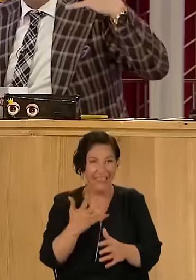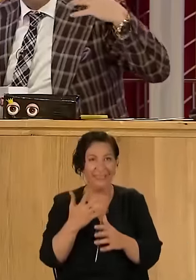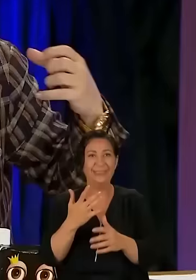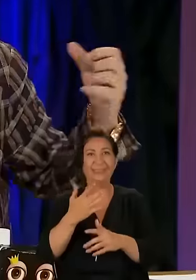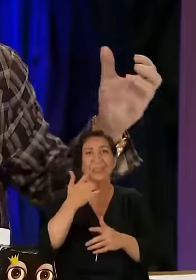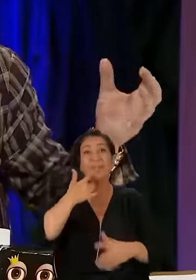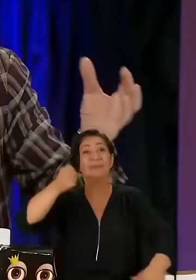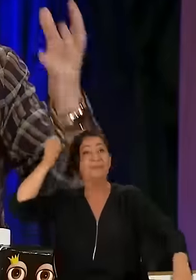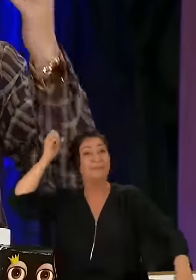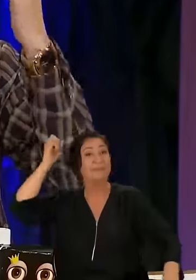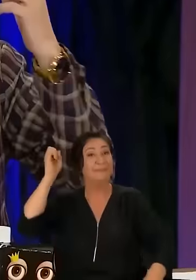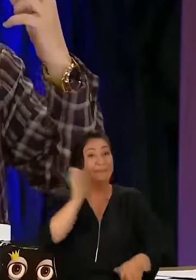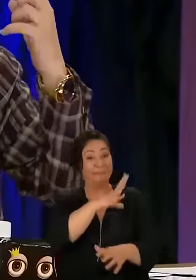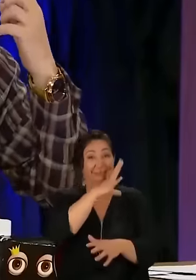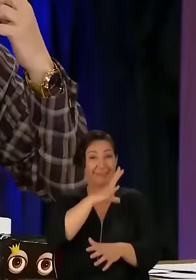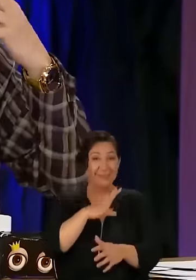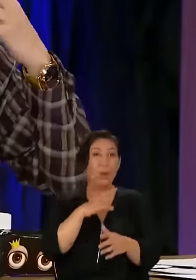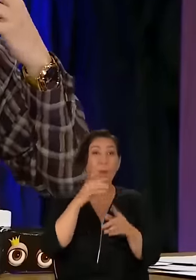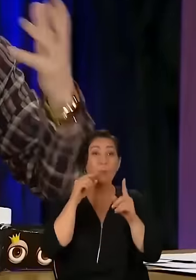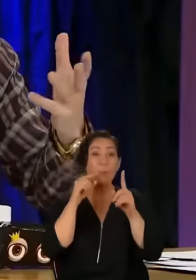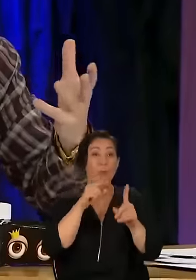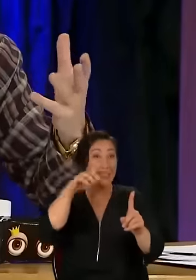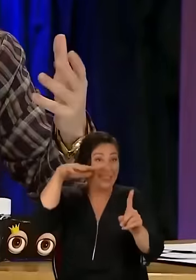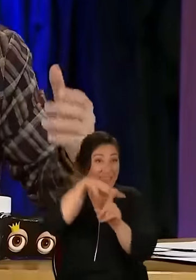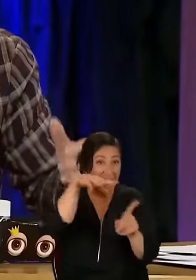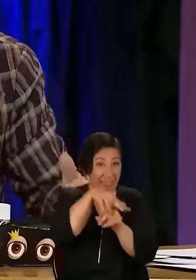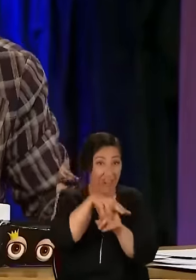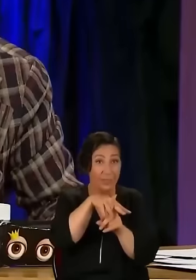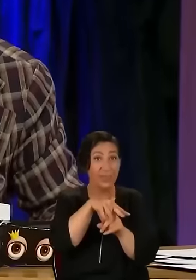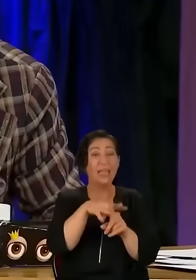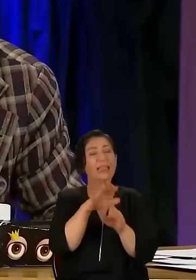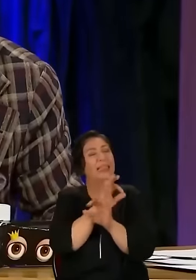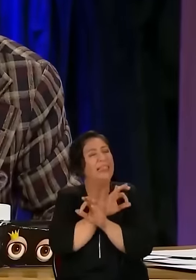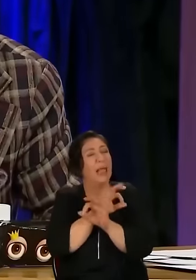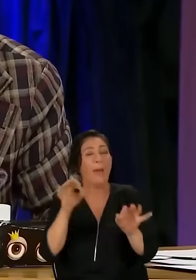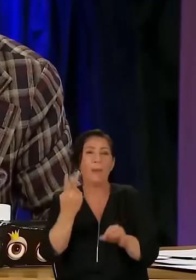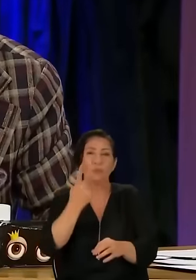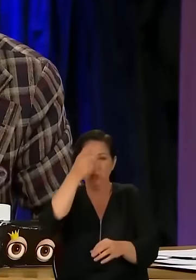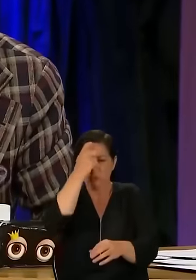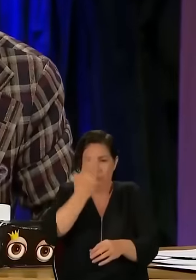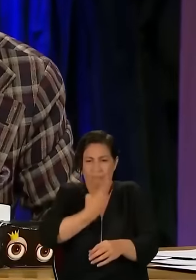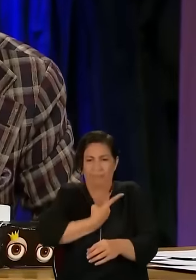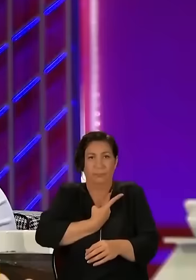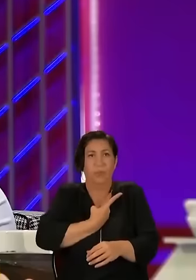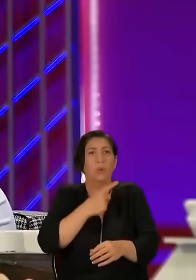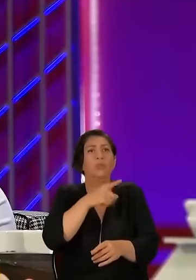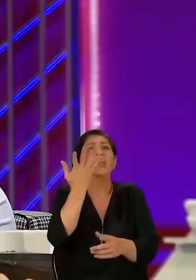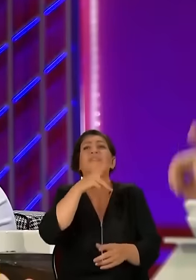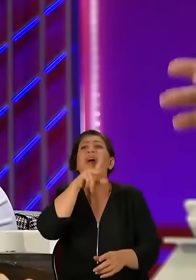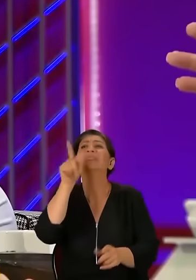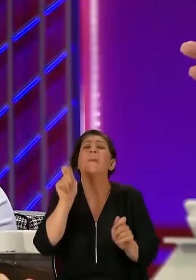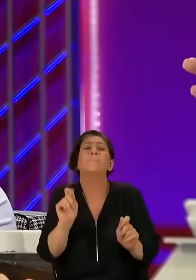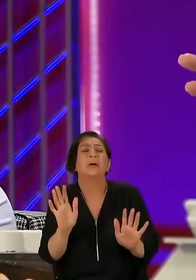diye buradan böyle bir vitesi değiştirerek buna saldırman... tamamen bize özgü bir durum. Kesinlikle. Bunu ne bir